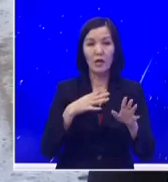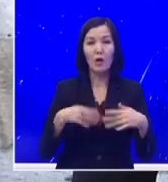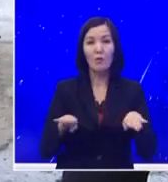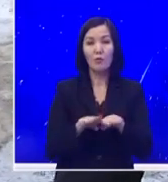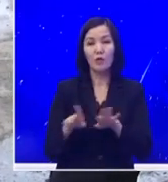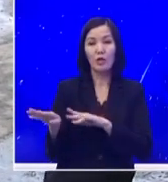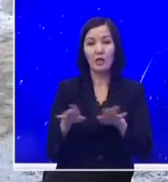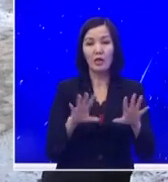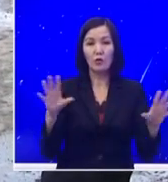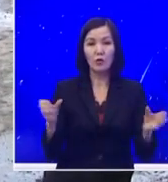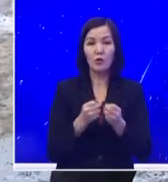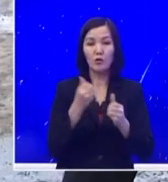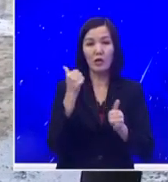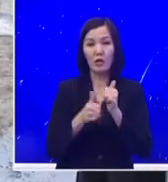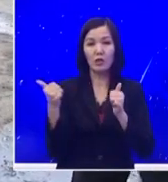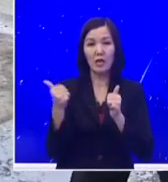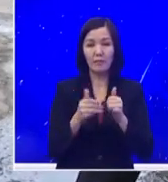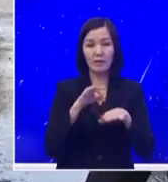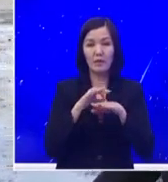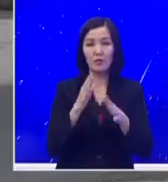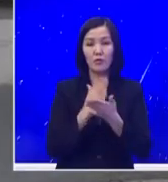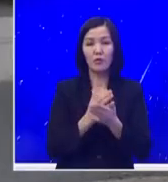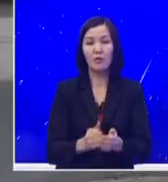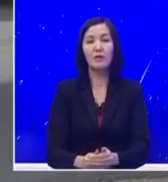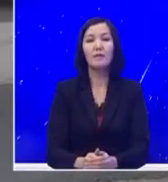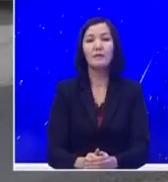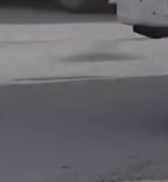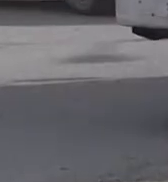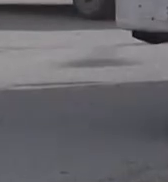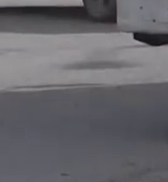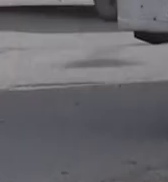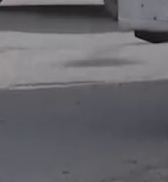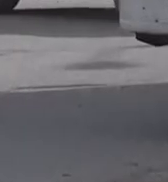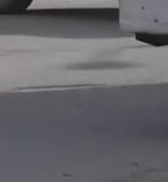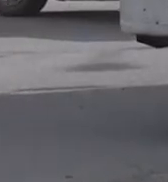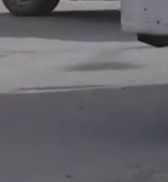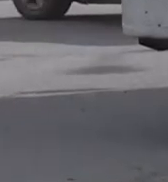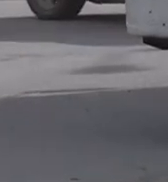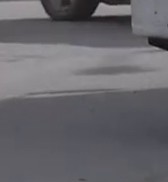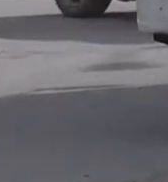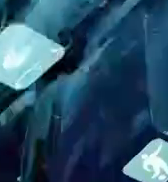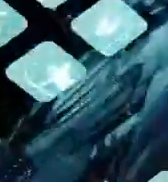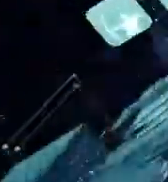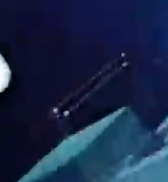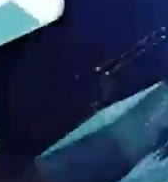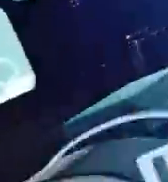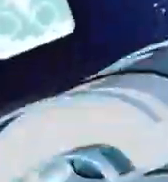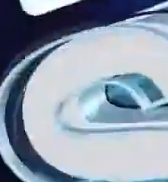шаралар құтқарушылармен апта сайын өтеді. Алмат Хамит, Абзал Нүсіпов, Жетісу телеарнасы, Сарқан ауданынан.